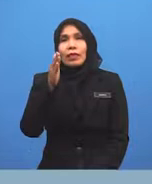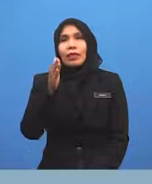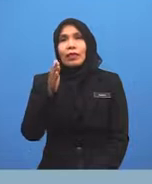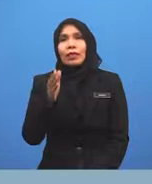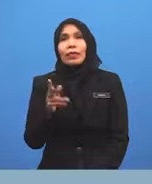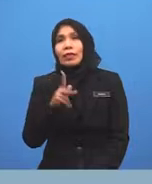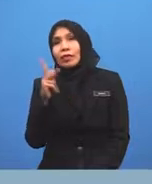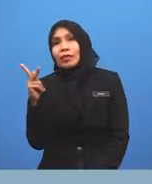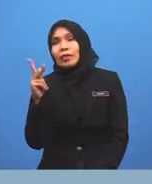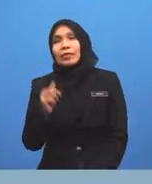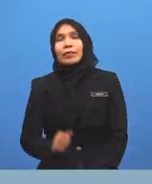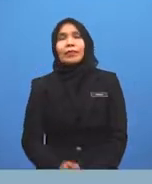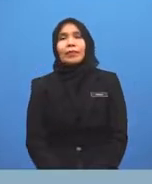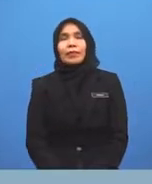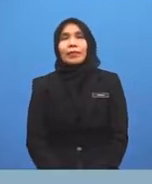arah kanan.